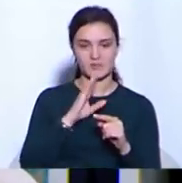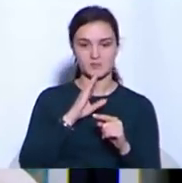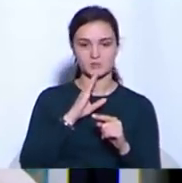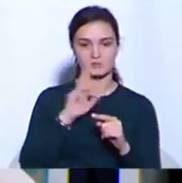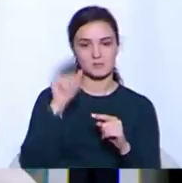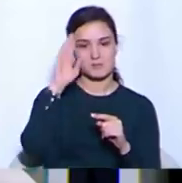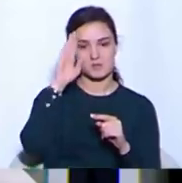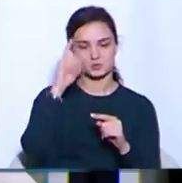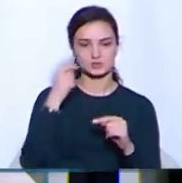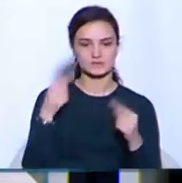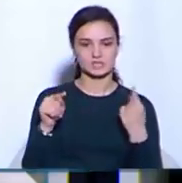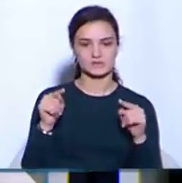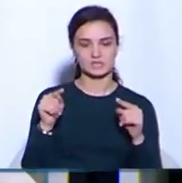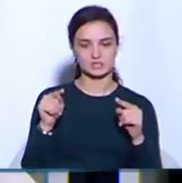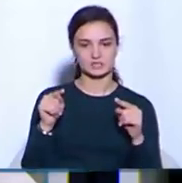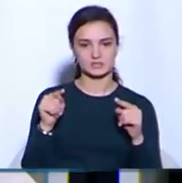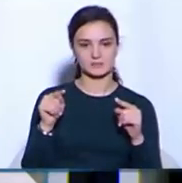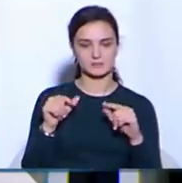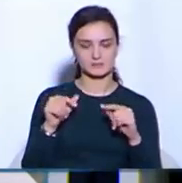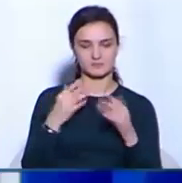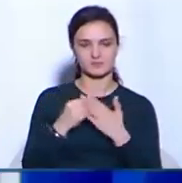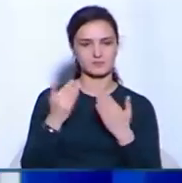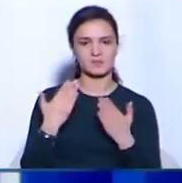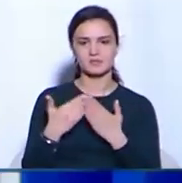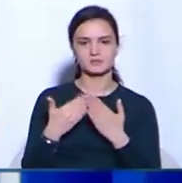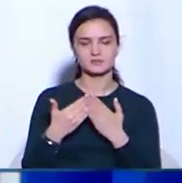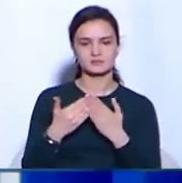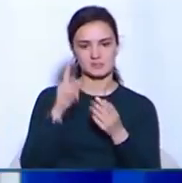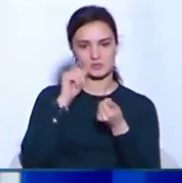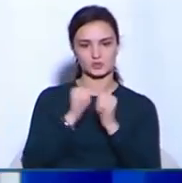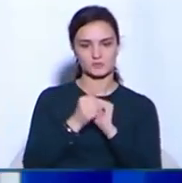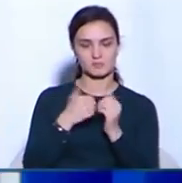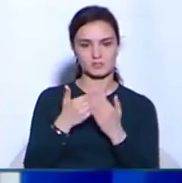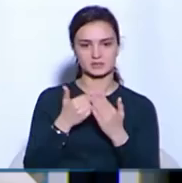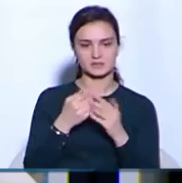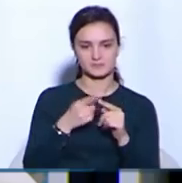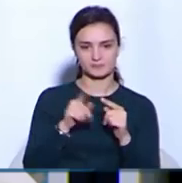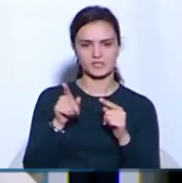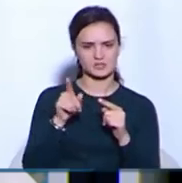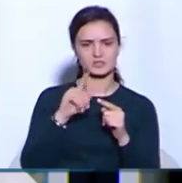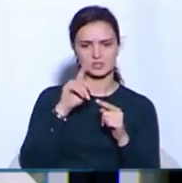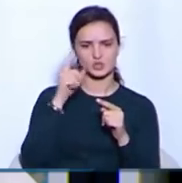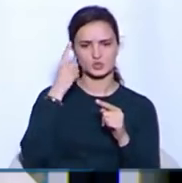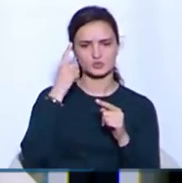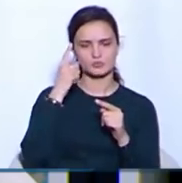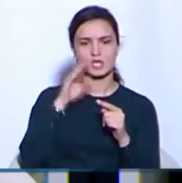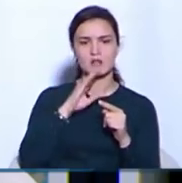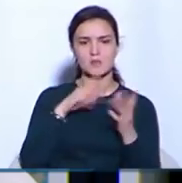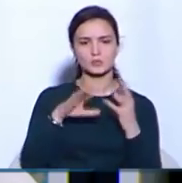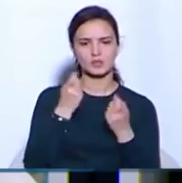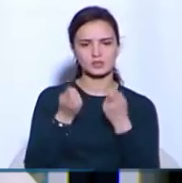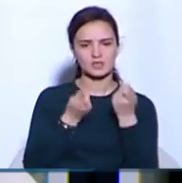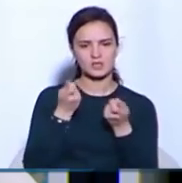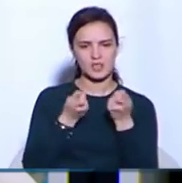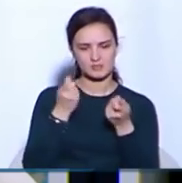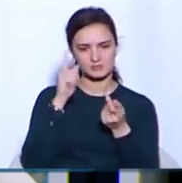ქალბატონებს და მამაკაცებს ცოტა სხვადასხვანაირი მიდგომა ახასიათებს დამახსოვრებასთან, ანუ ეს საყოველთაოდ ცნობილია, რომ ქალბატონები დეტალებზე უფრო